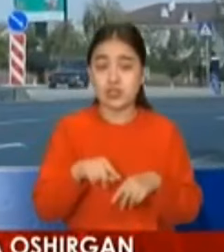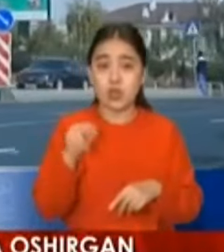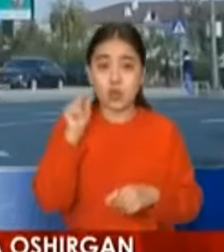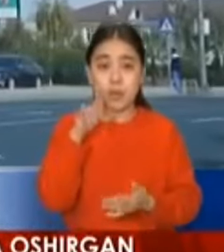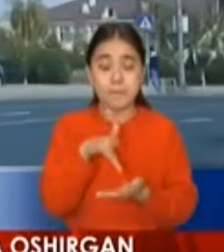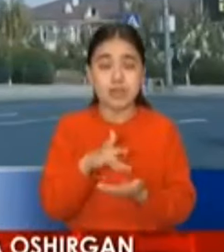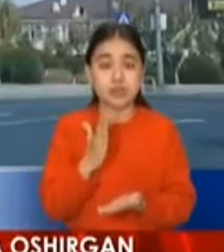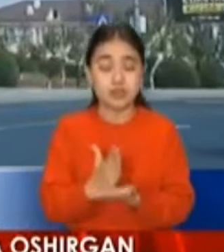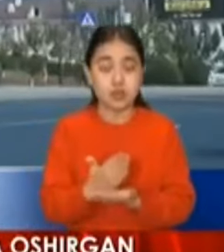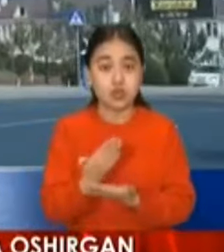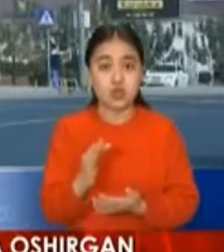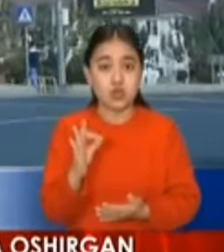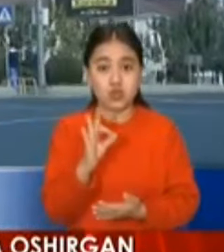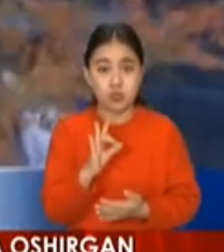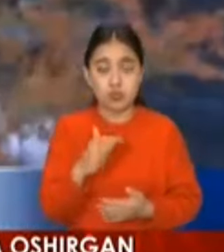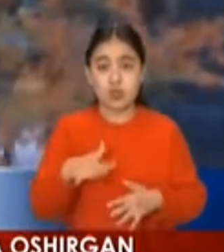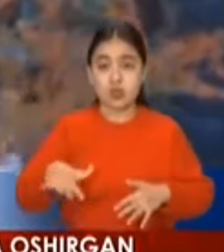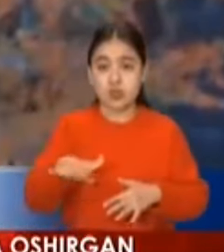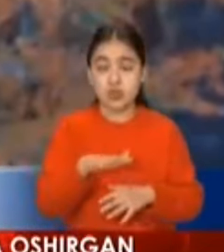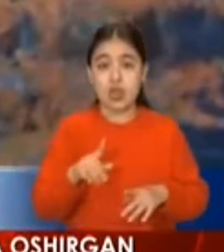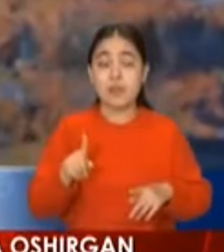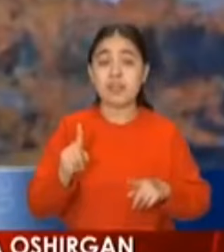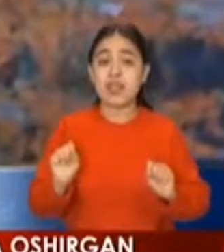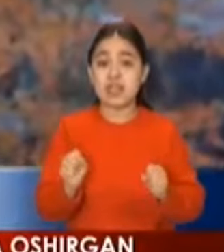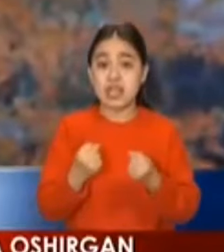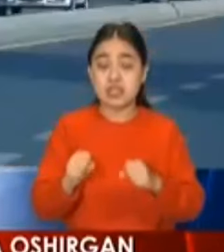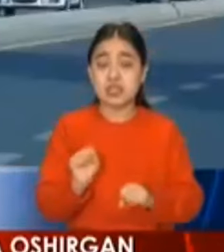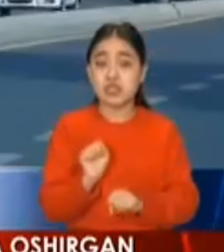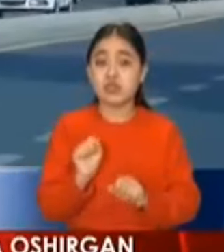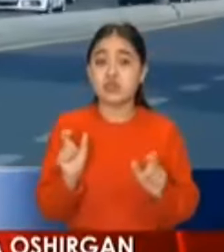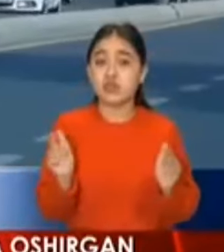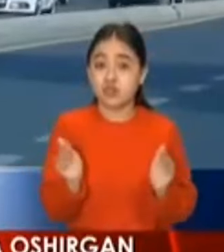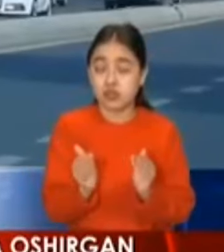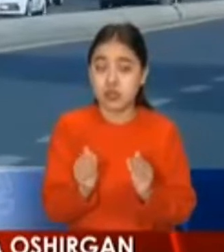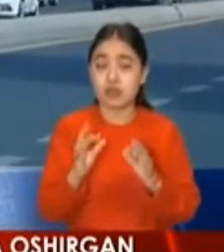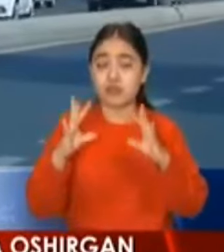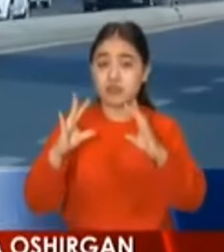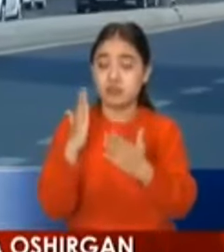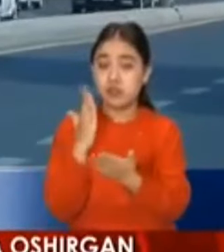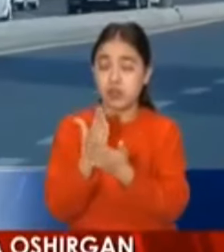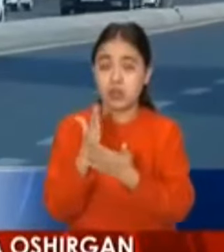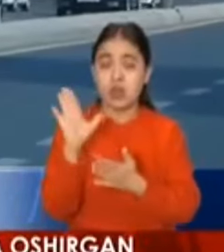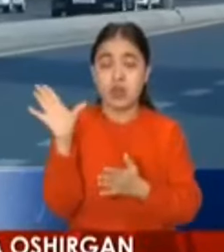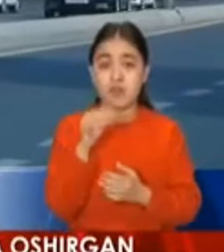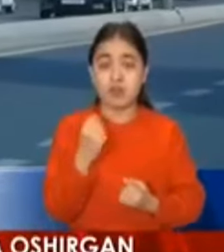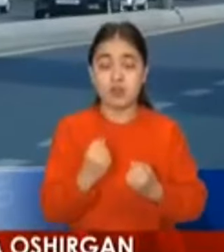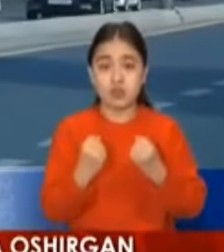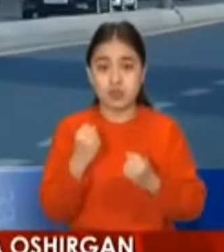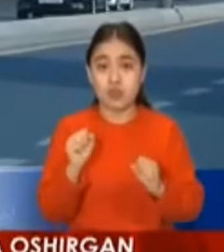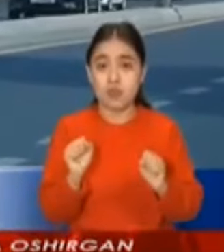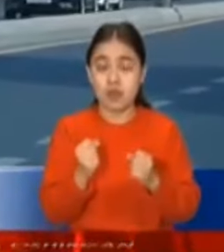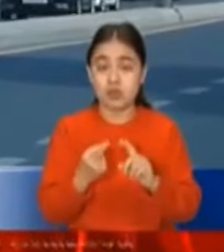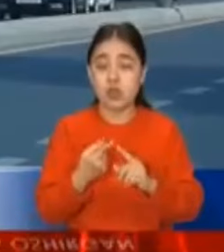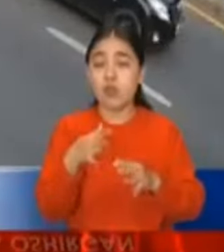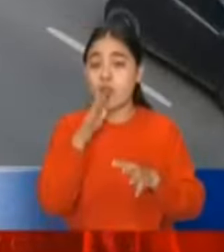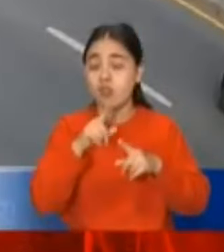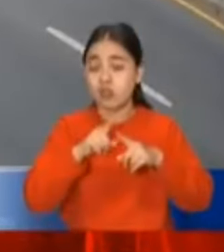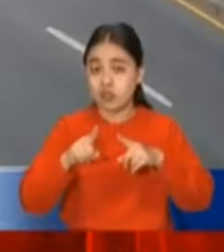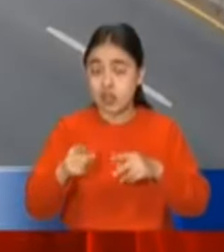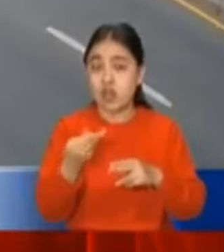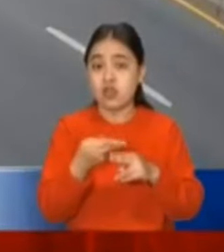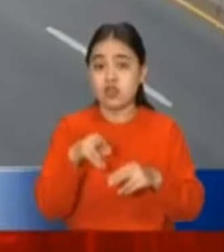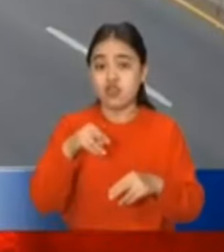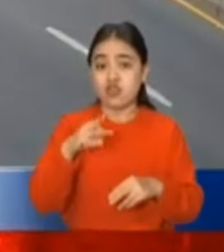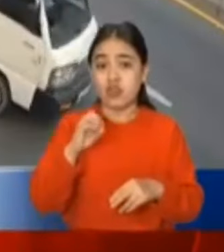markazlari joylashgan. Shu boisdan bu hududga tezlikni cheklash belgilari o'rnatilgan. Barcha haydovchilar belgilangan tezlikda harakatlanayotgan bir vaqtda ushbu